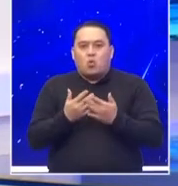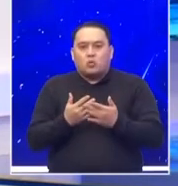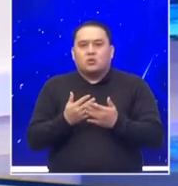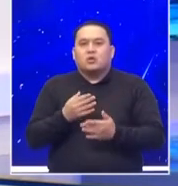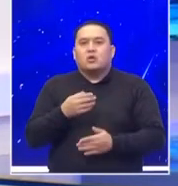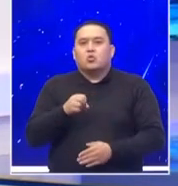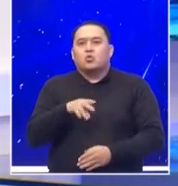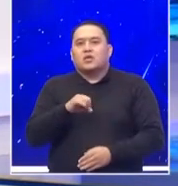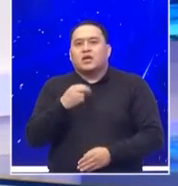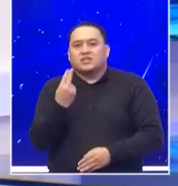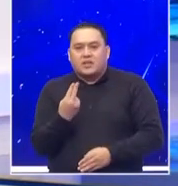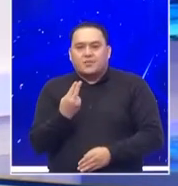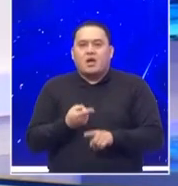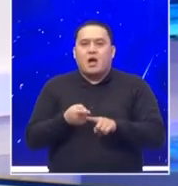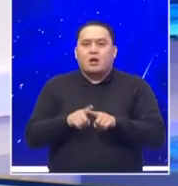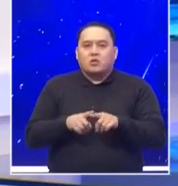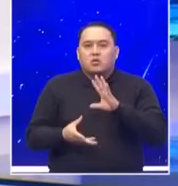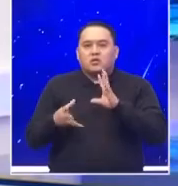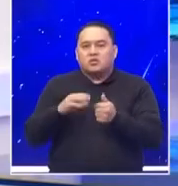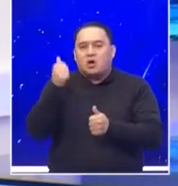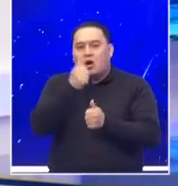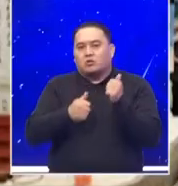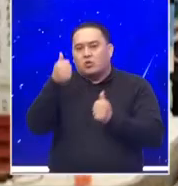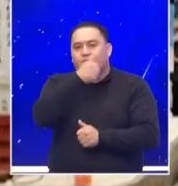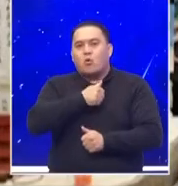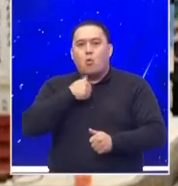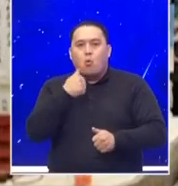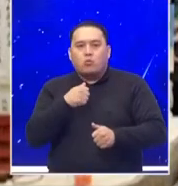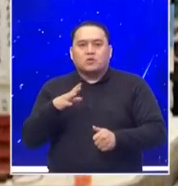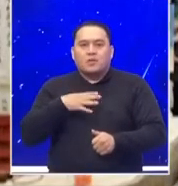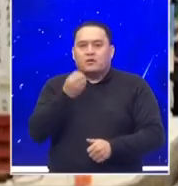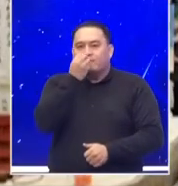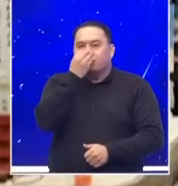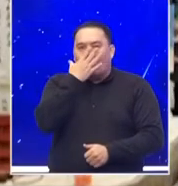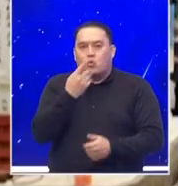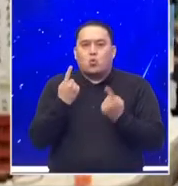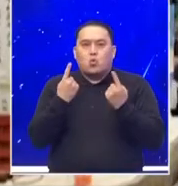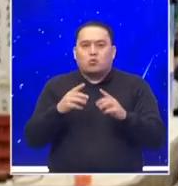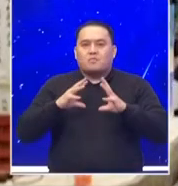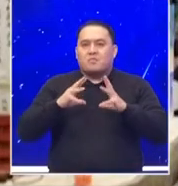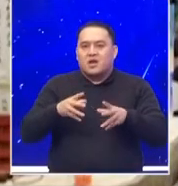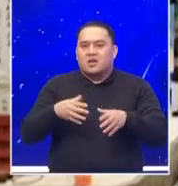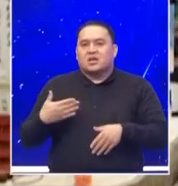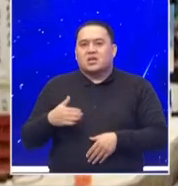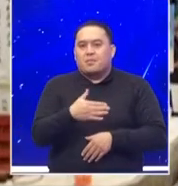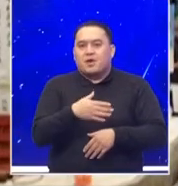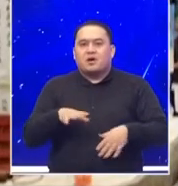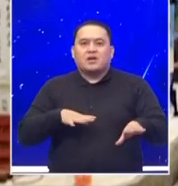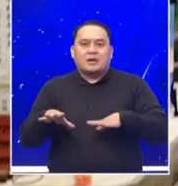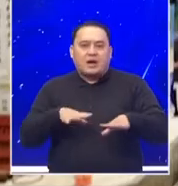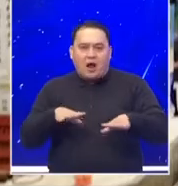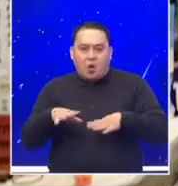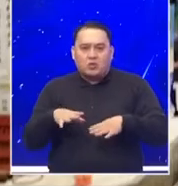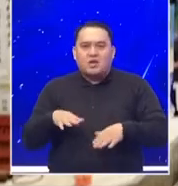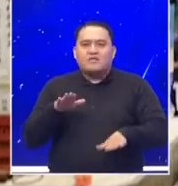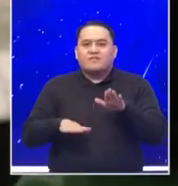тунца об этом свидетельствуют итоги ежегодного аукциона состоявшегося в токио на одном из крупнейших в мире рыбных рынков туша